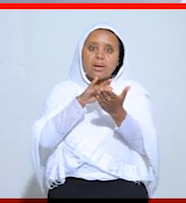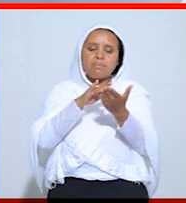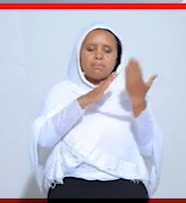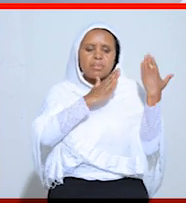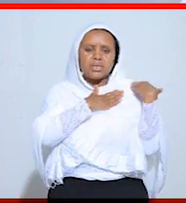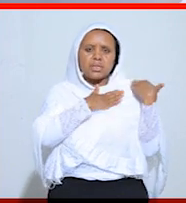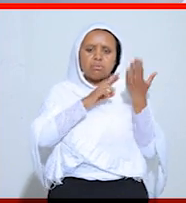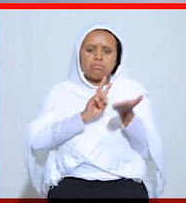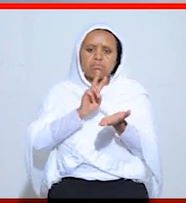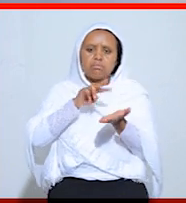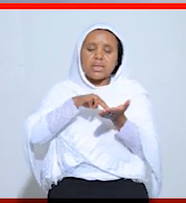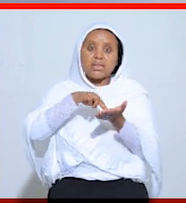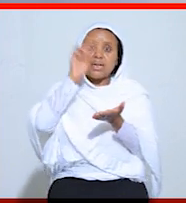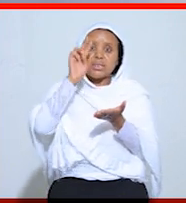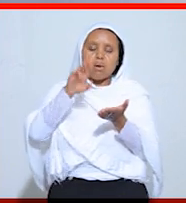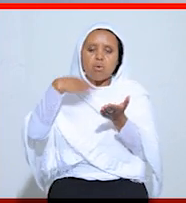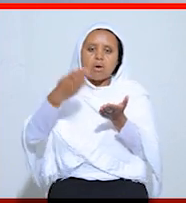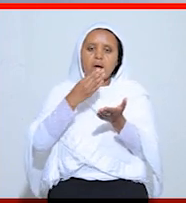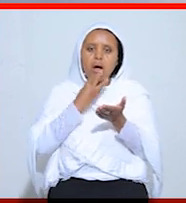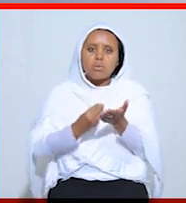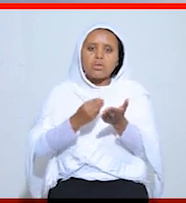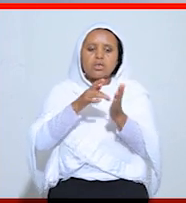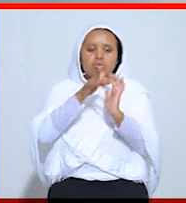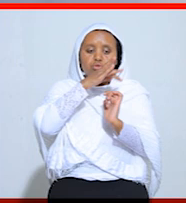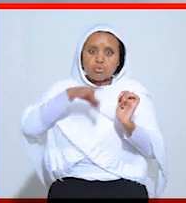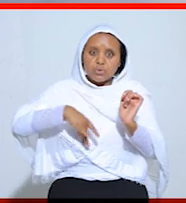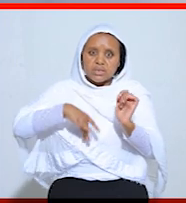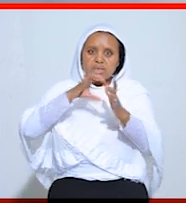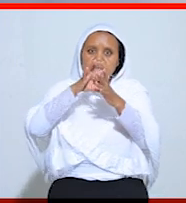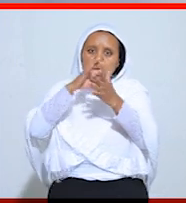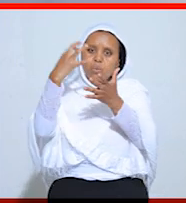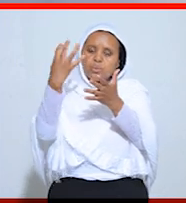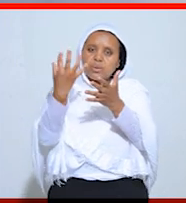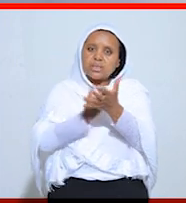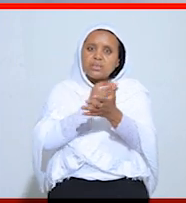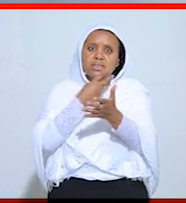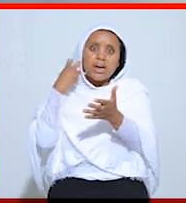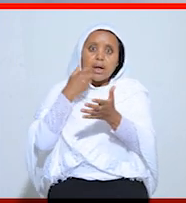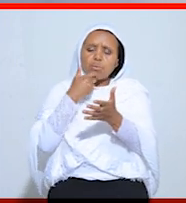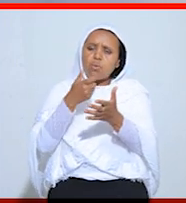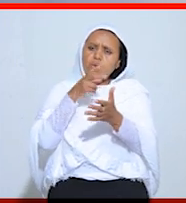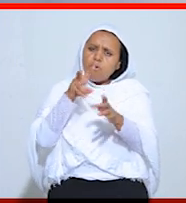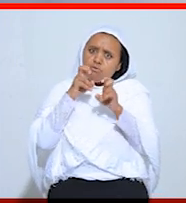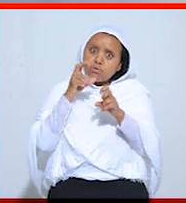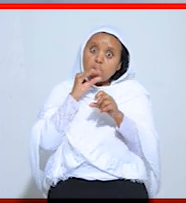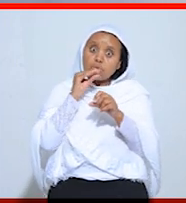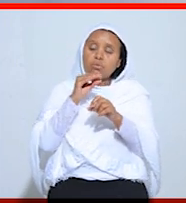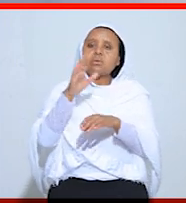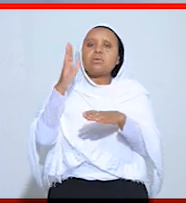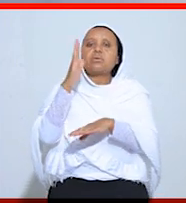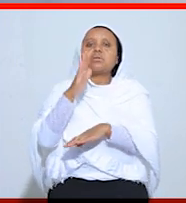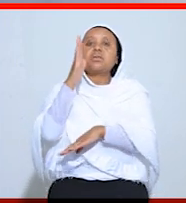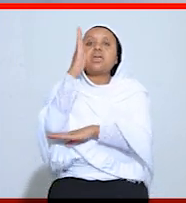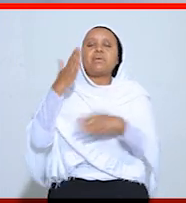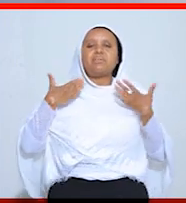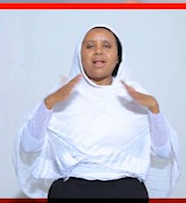መካከል በስልጣኑ ከተነሳ በኋላ አይሁድ ኢየሱስ ክርስቶስን ስጋውን ተሰረቀ ብለው ክፉ ወሬ ሲያሰሩ